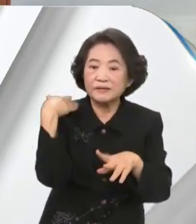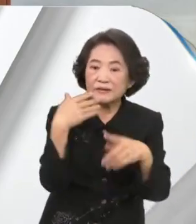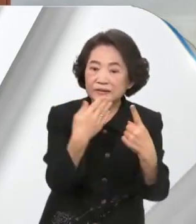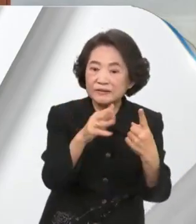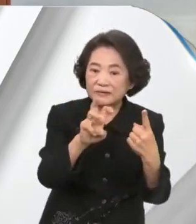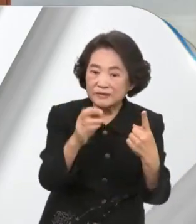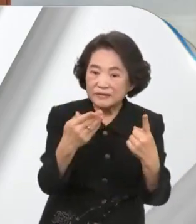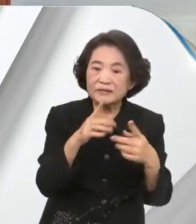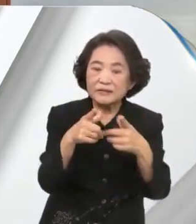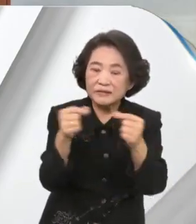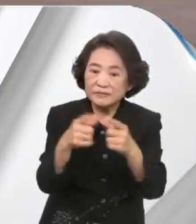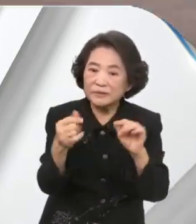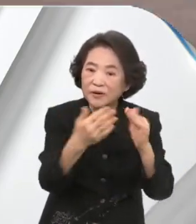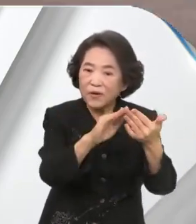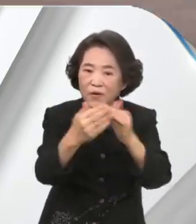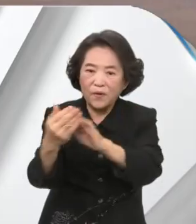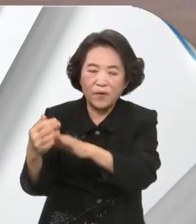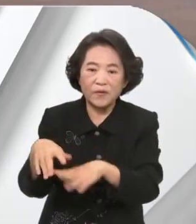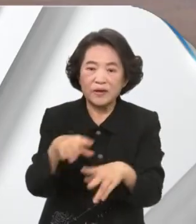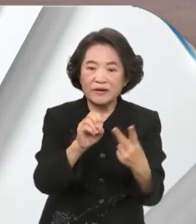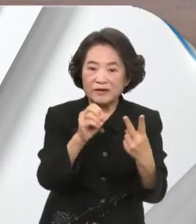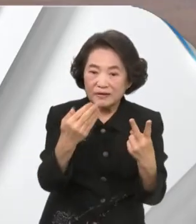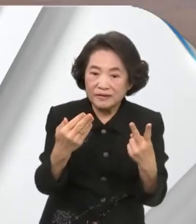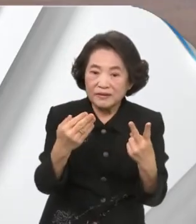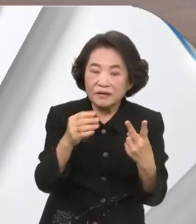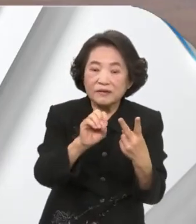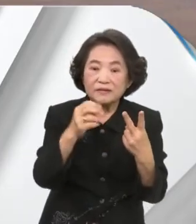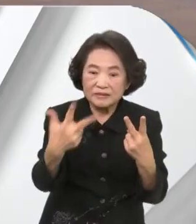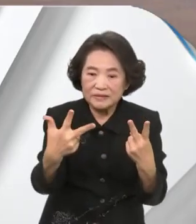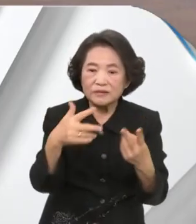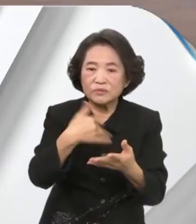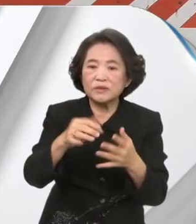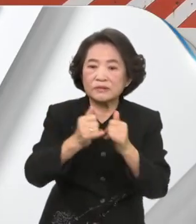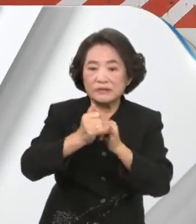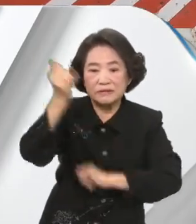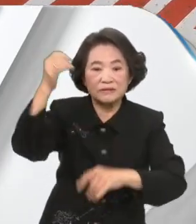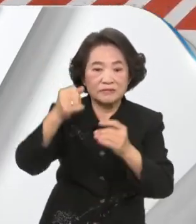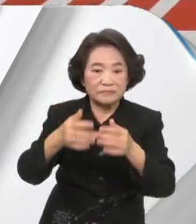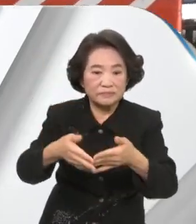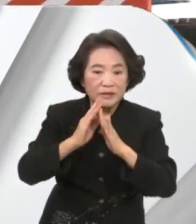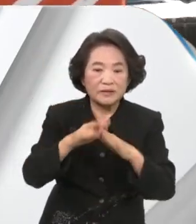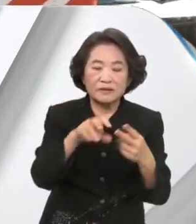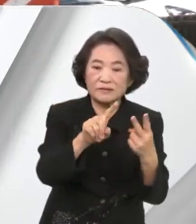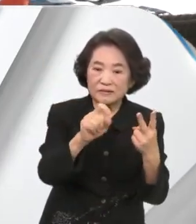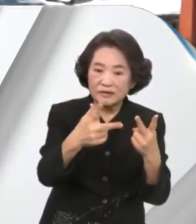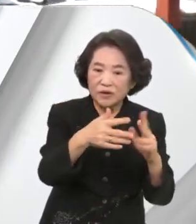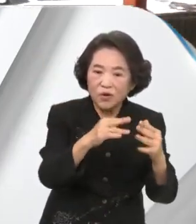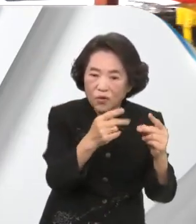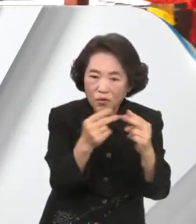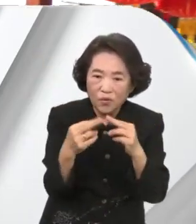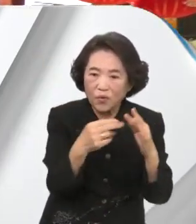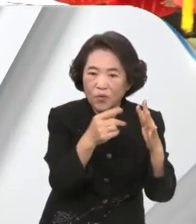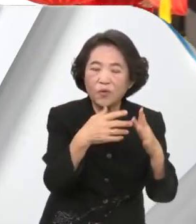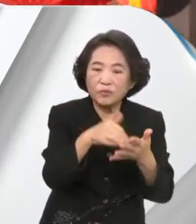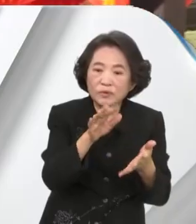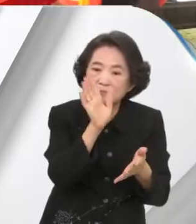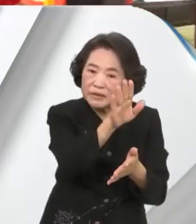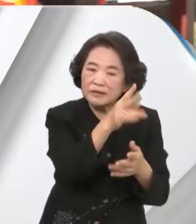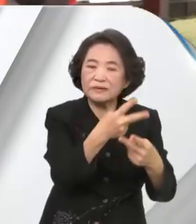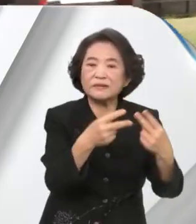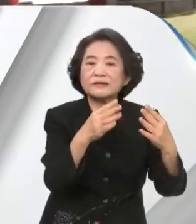日本式的宿舍群，2007年登录做历史建筑。2017年，漳浦其中两栋准做客家学